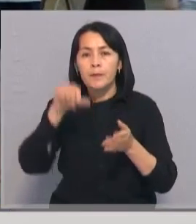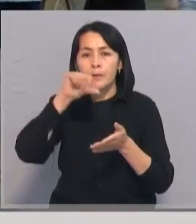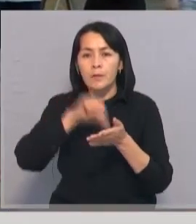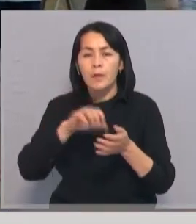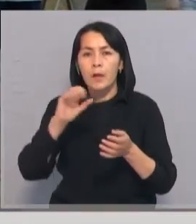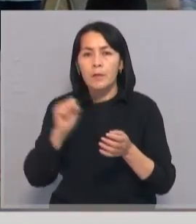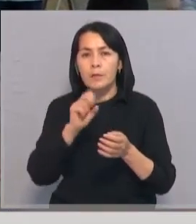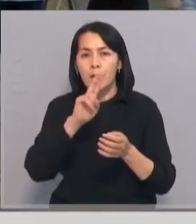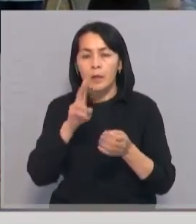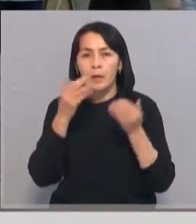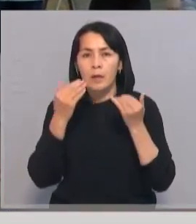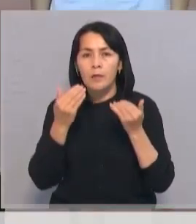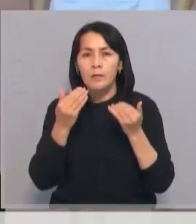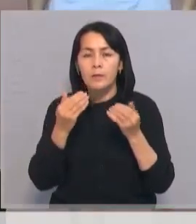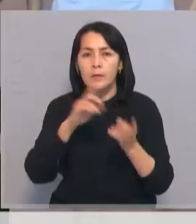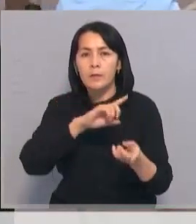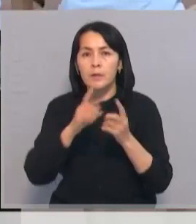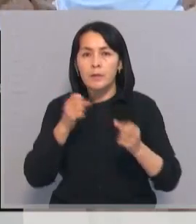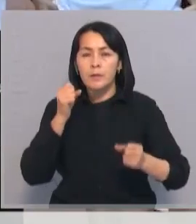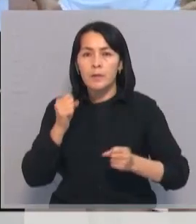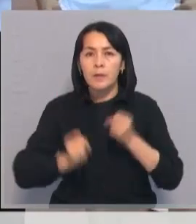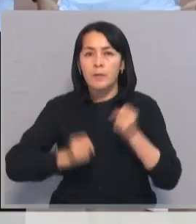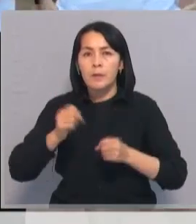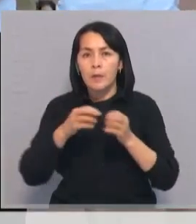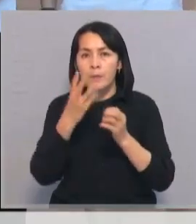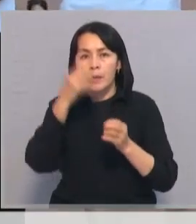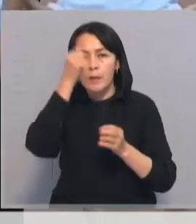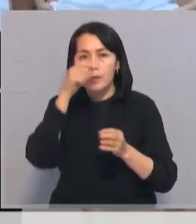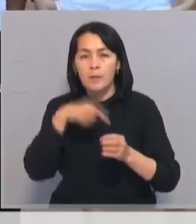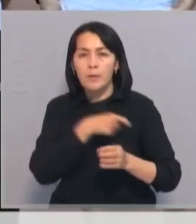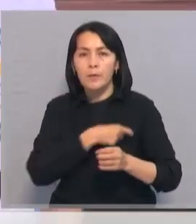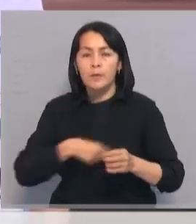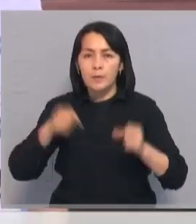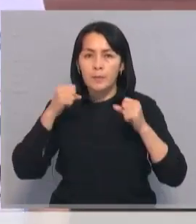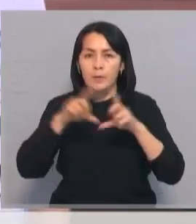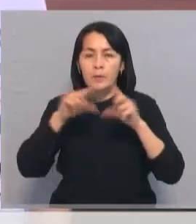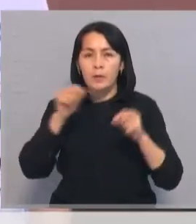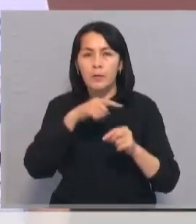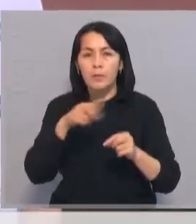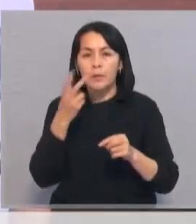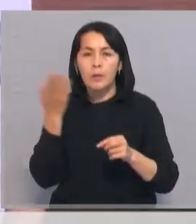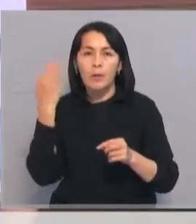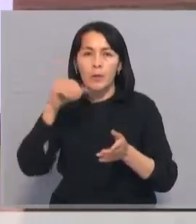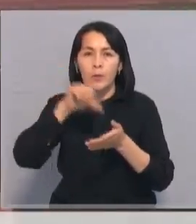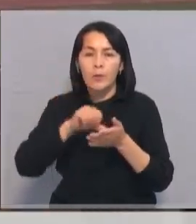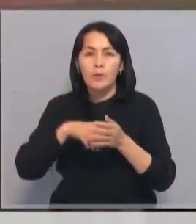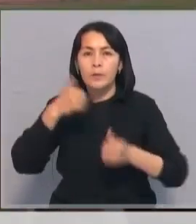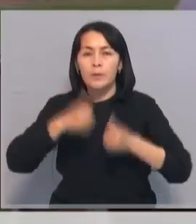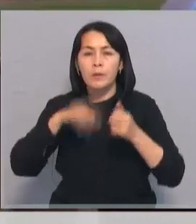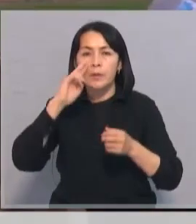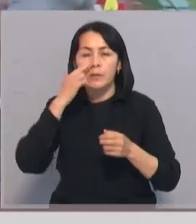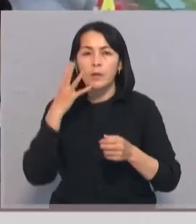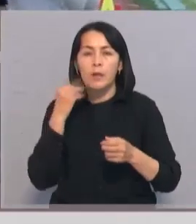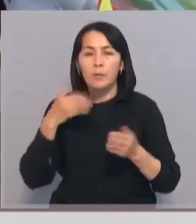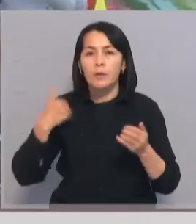участников, Азизхан Камильжанов, занимается бегом уже 15 лет. Он тренер в спортивной школе номер 2. Ранее участвовал в марафонах